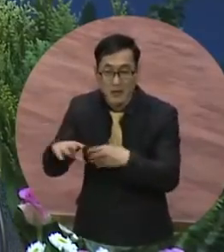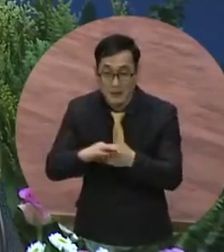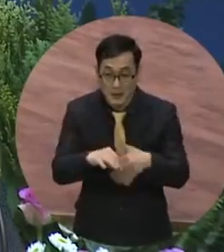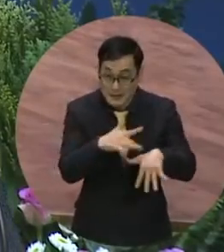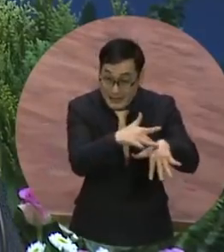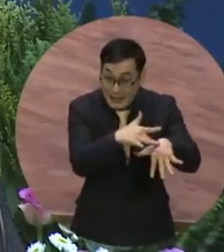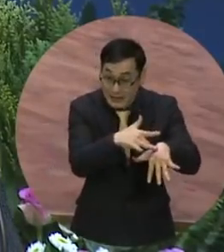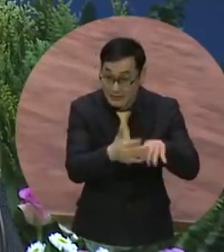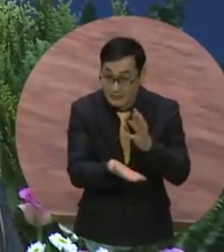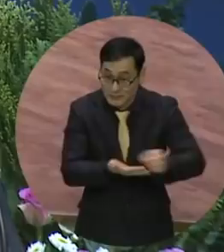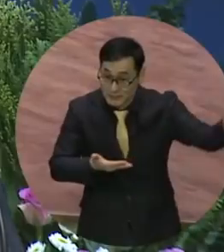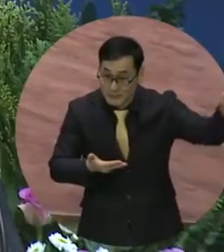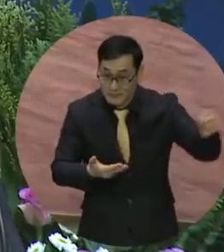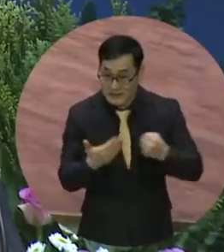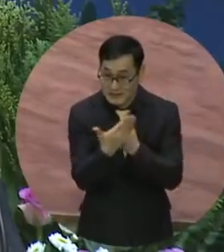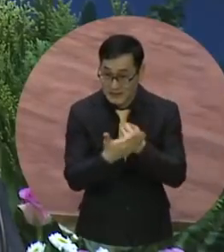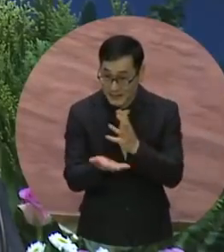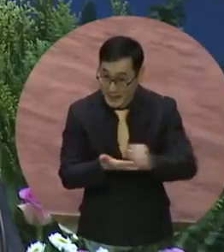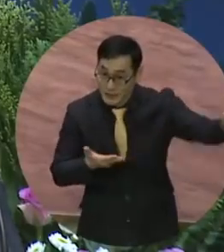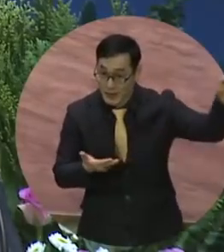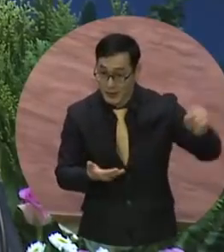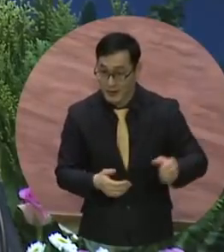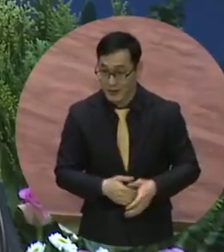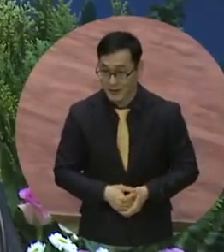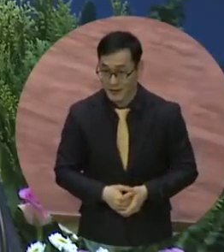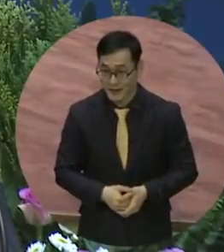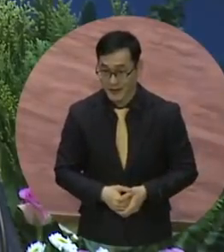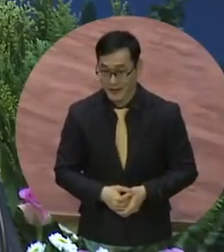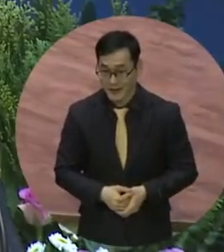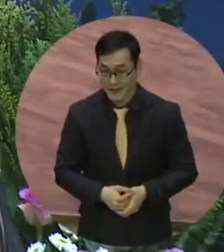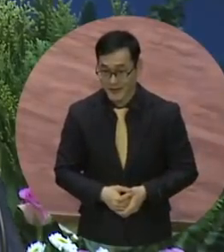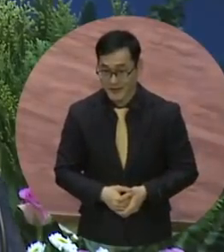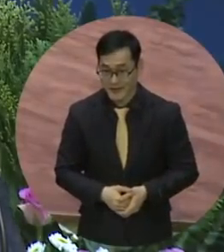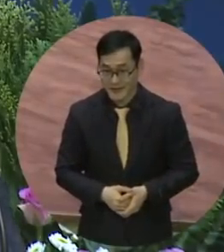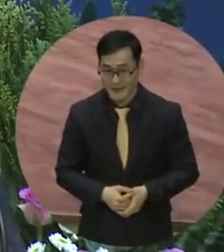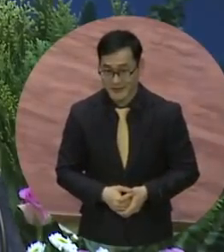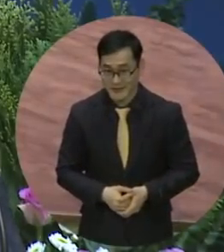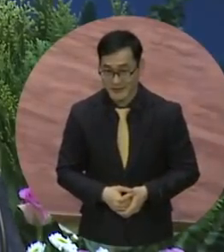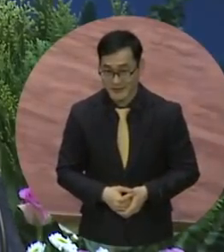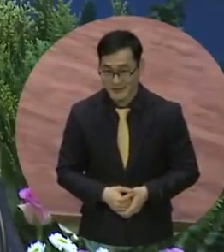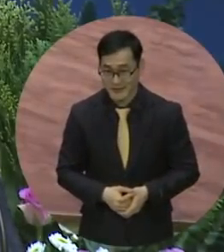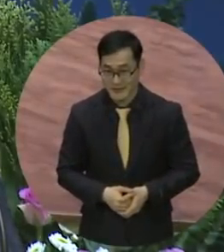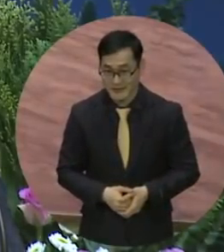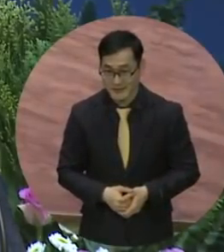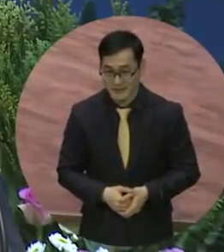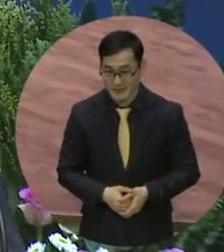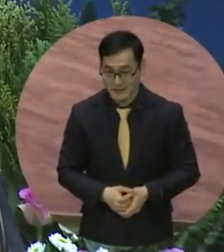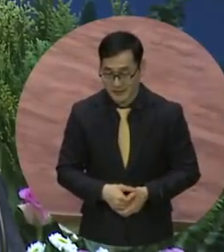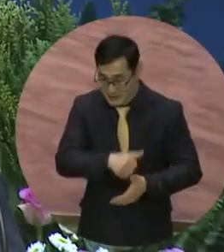쪼아가버려요. 그렇게 수십 년 살게 만들어요. 아무것도 없어. 뻥이야, 뻥.